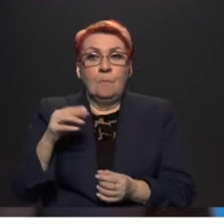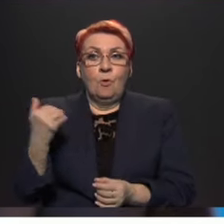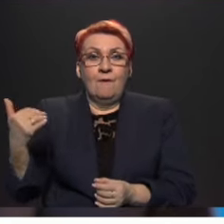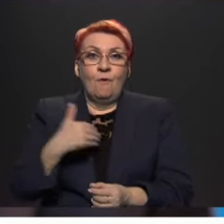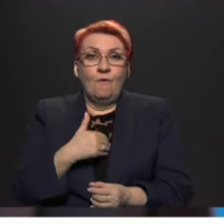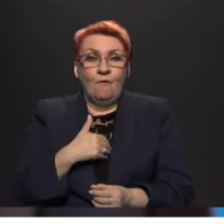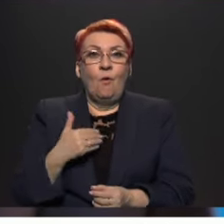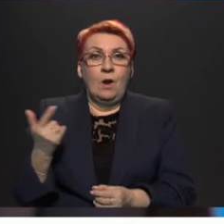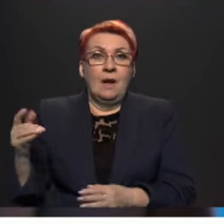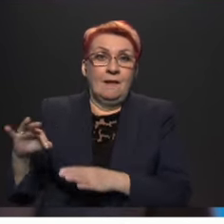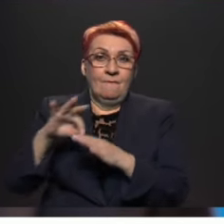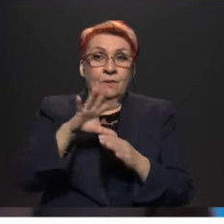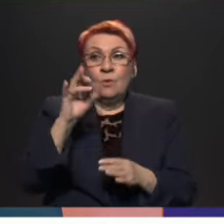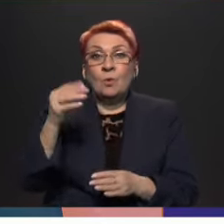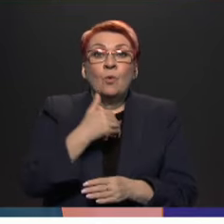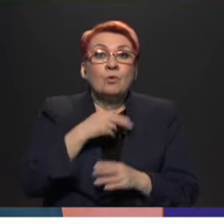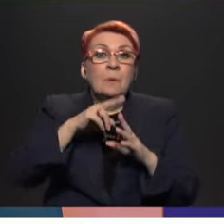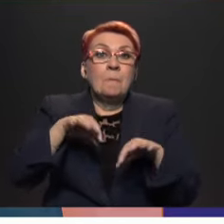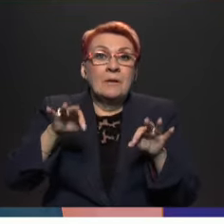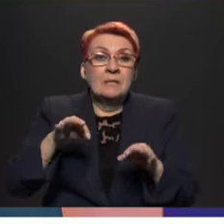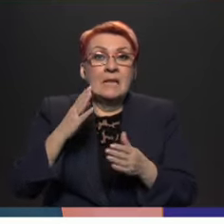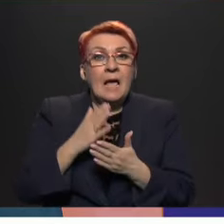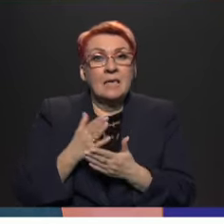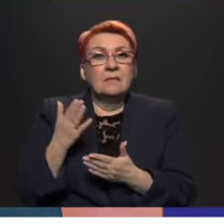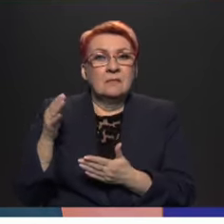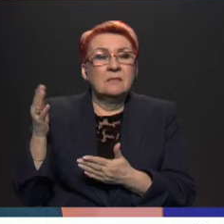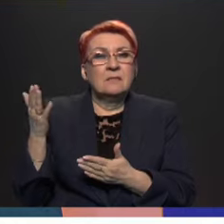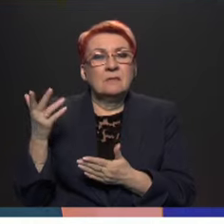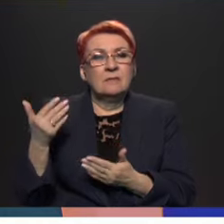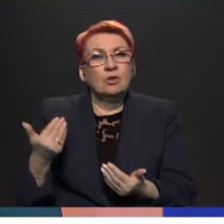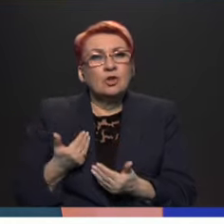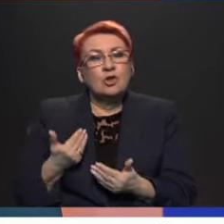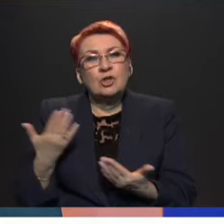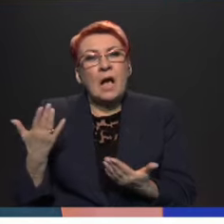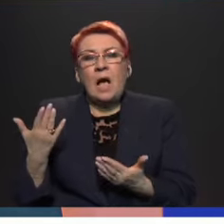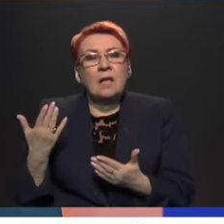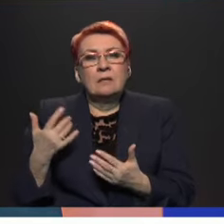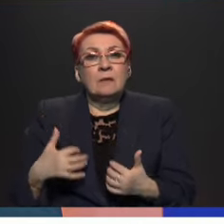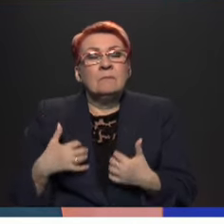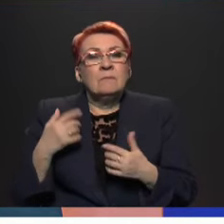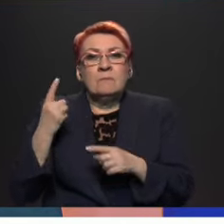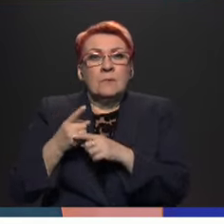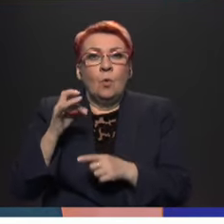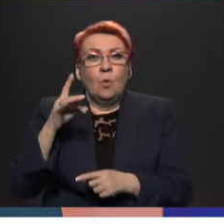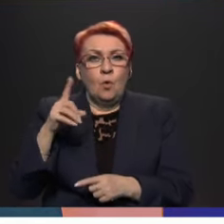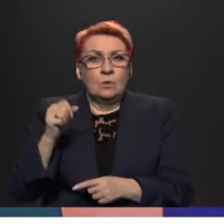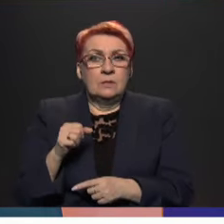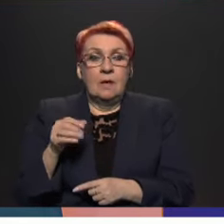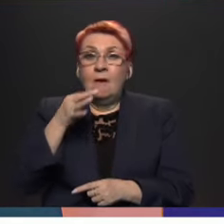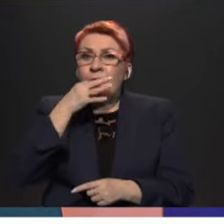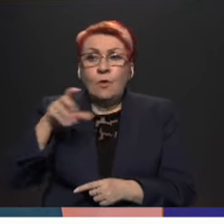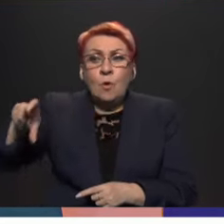если он очень хочет покреститься, если есть угроза смерти, жизни, то человека ведут в любой